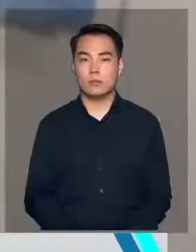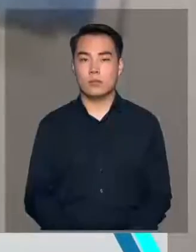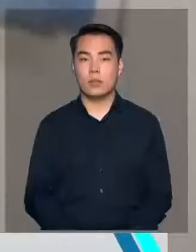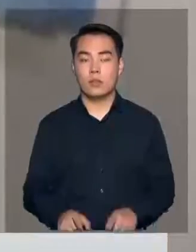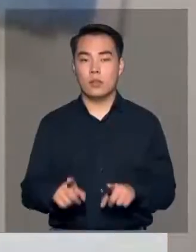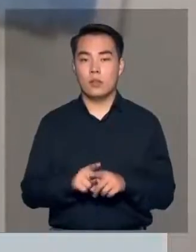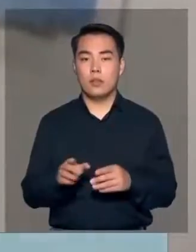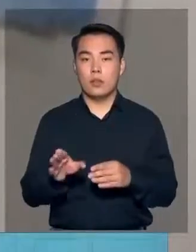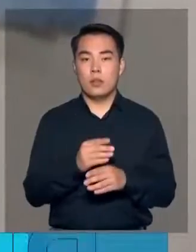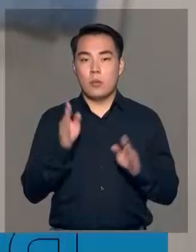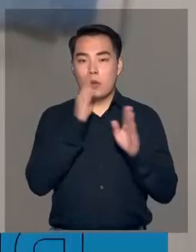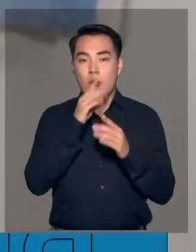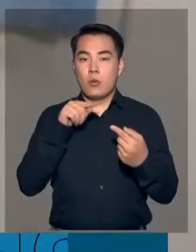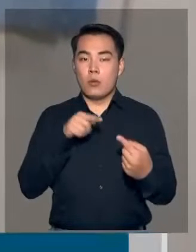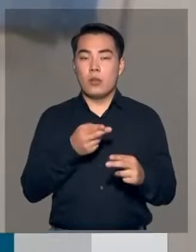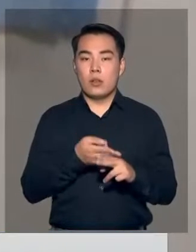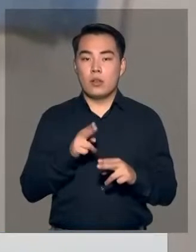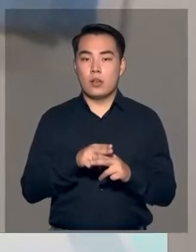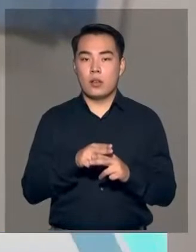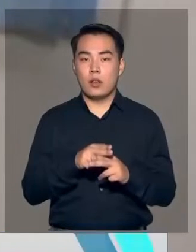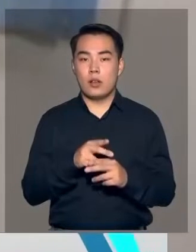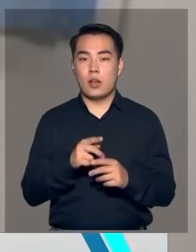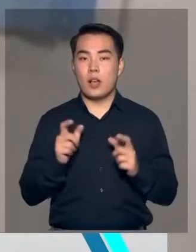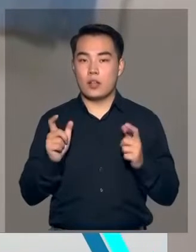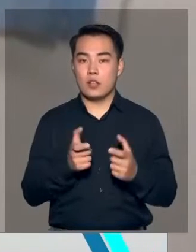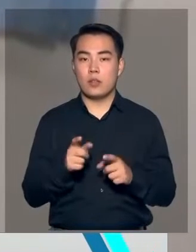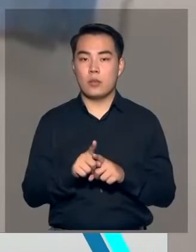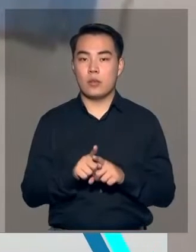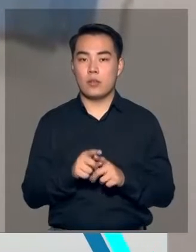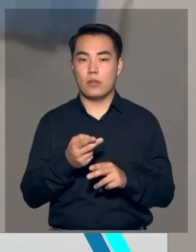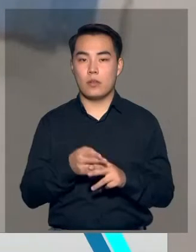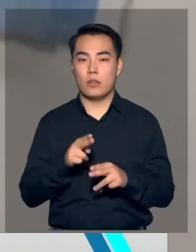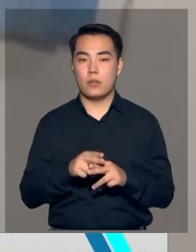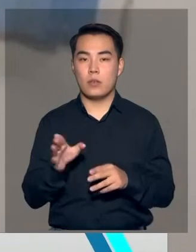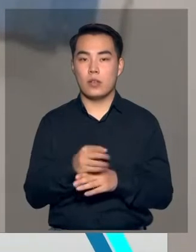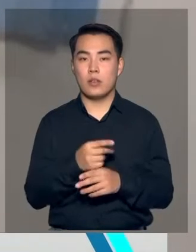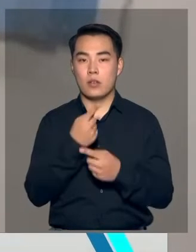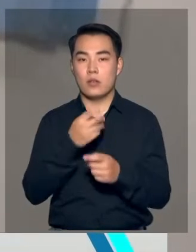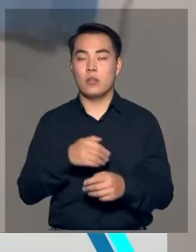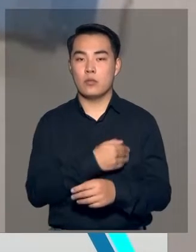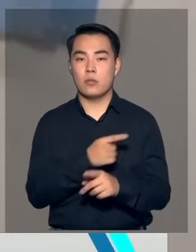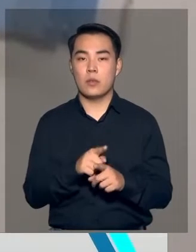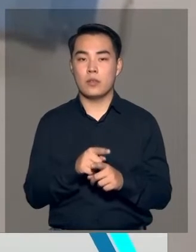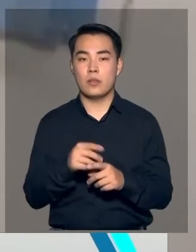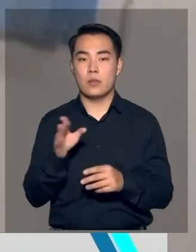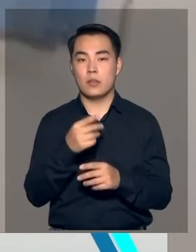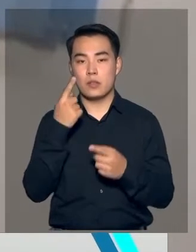В зависимости от погодных условий данные ограничения могут быть продлены. В этой связи мы просим населения с пониманием